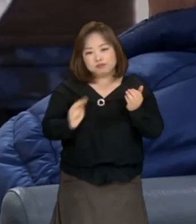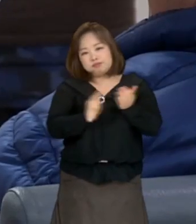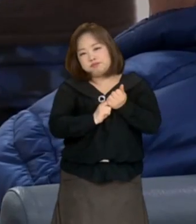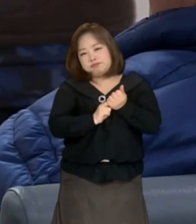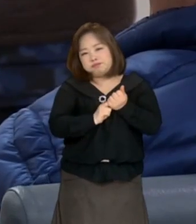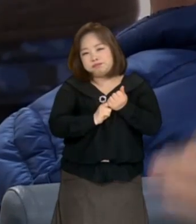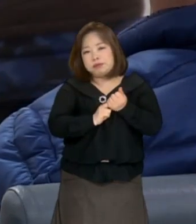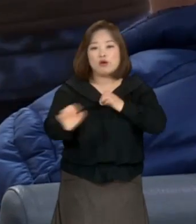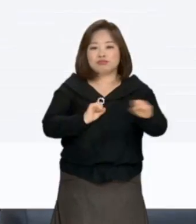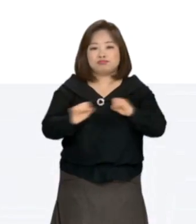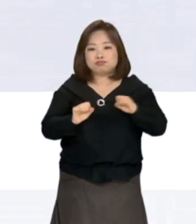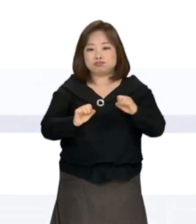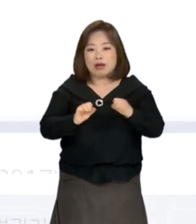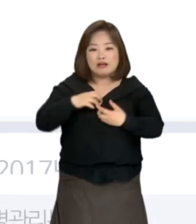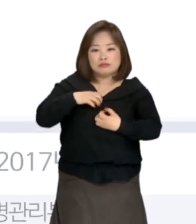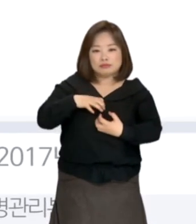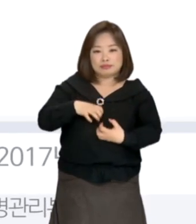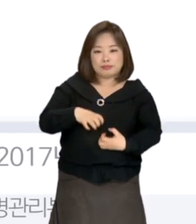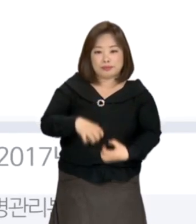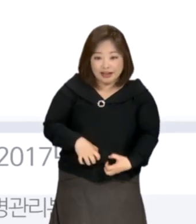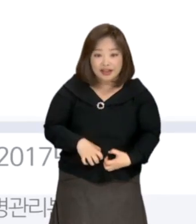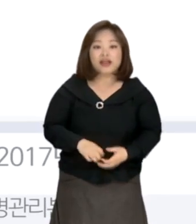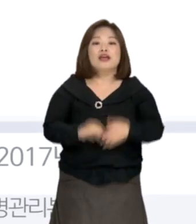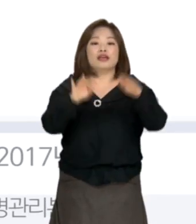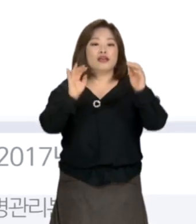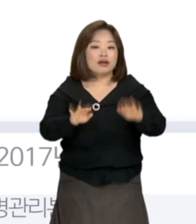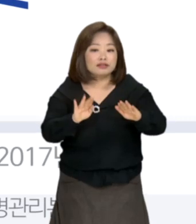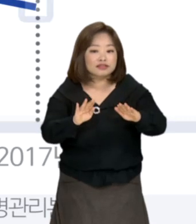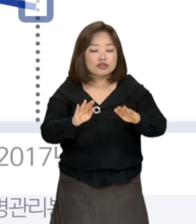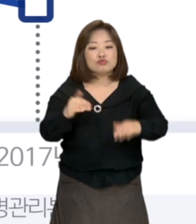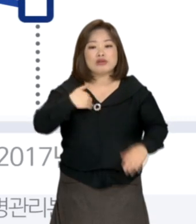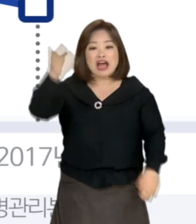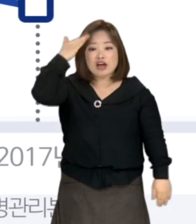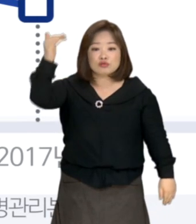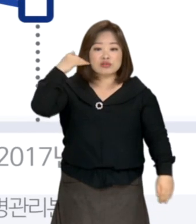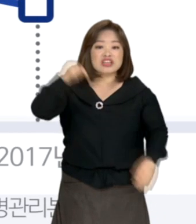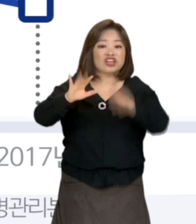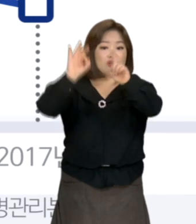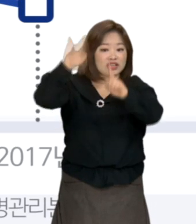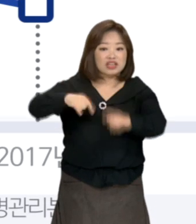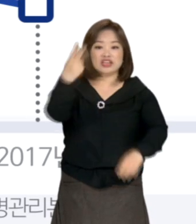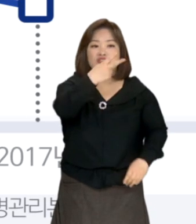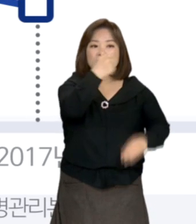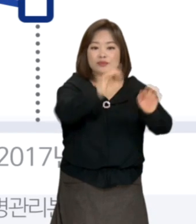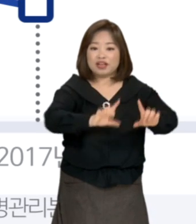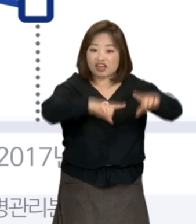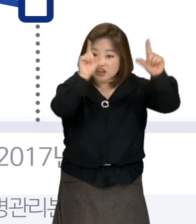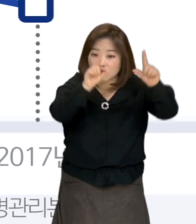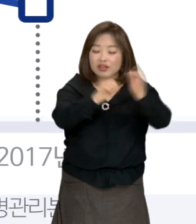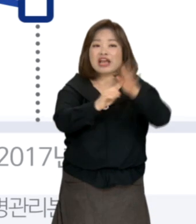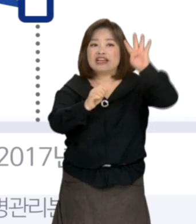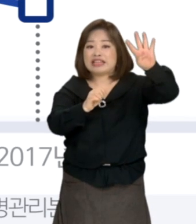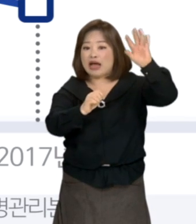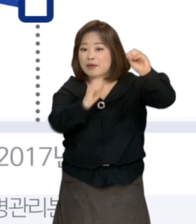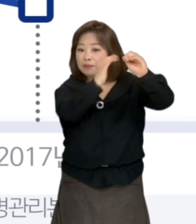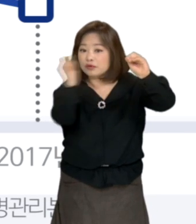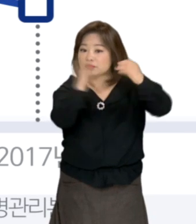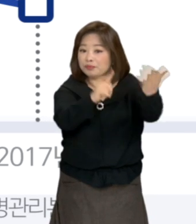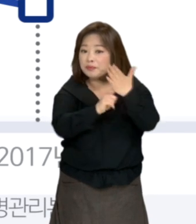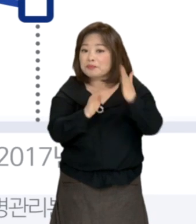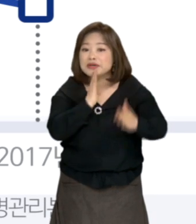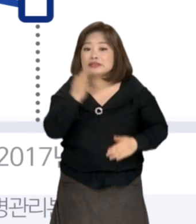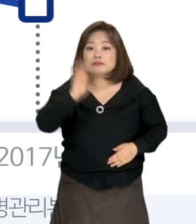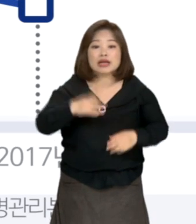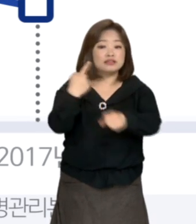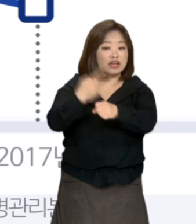활동하기 때문입니다. OECD 국가 중 결핵 발생 1위인 우리나라는 2011년 신규 환자가 4만 명에 육박했지만